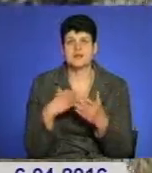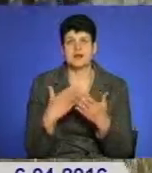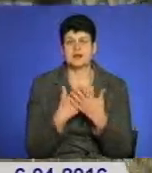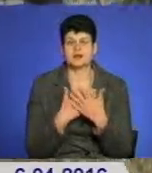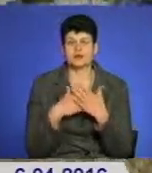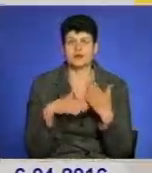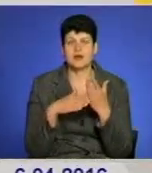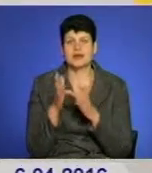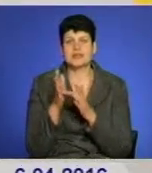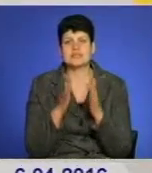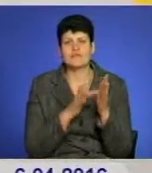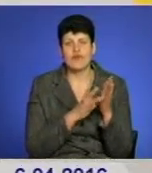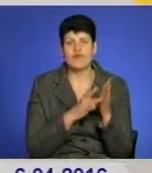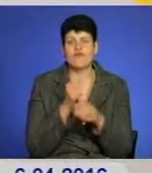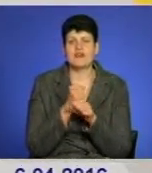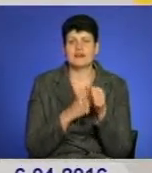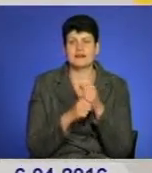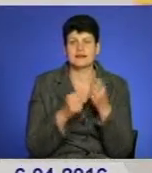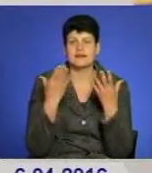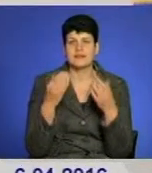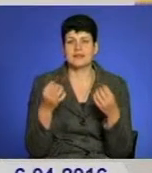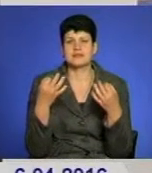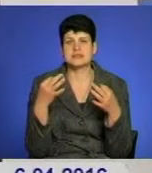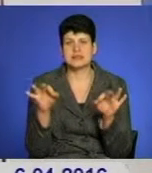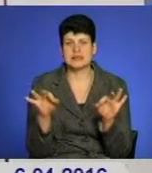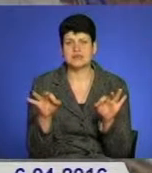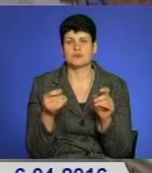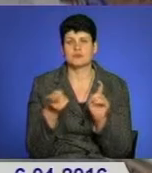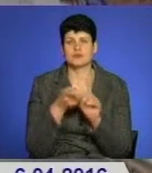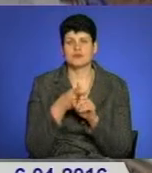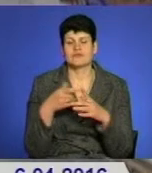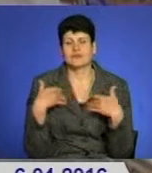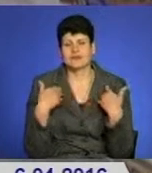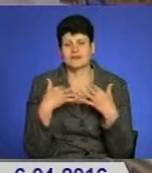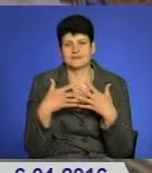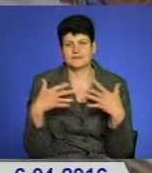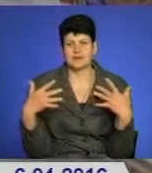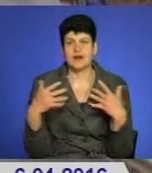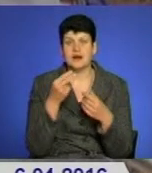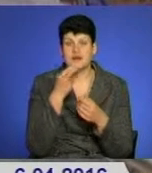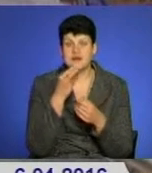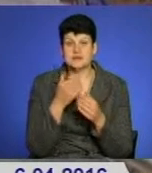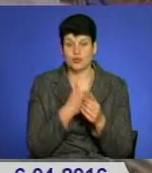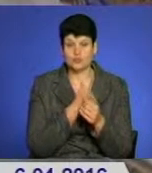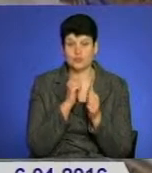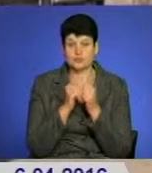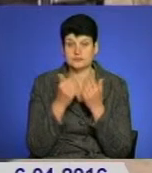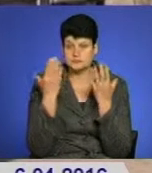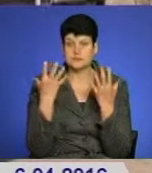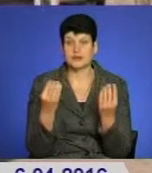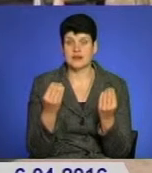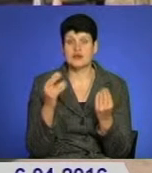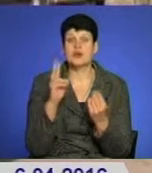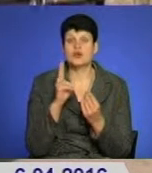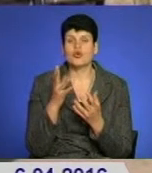перед Різдвом, Великоднем, Днем Незалежності, приурочують сувеніри, вітання тощо. Насправді їсти хочеться частіше, відтак усі,